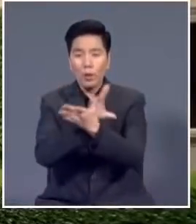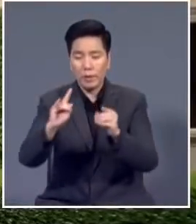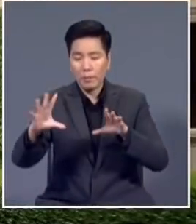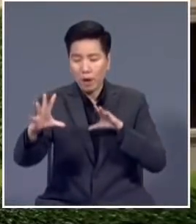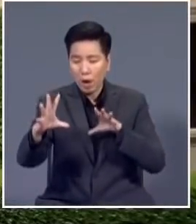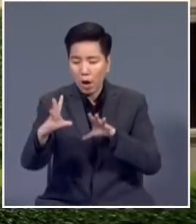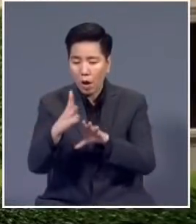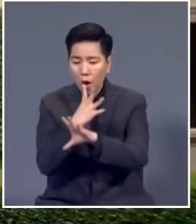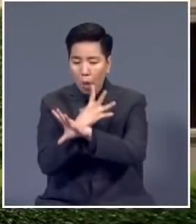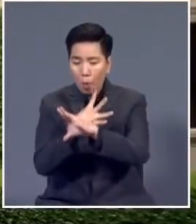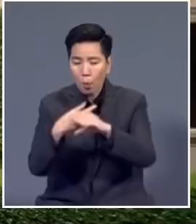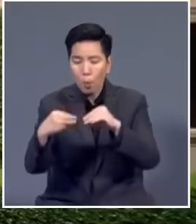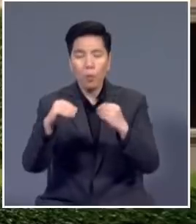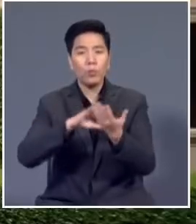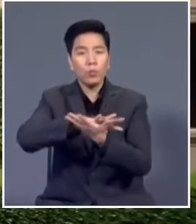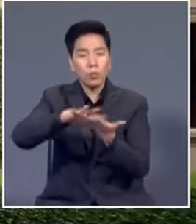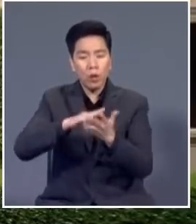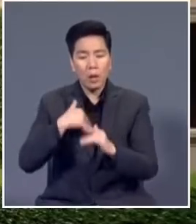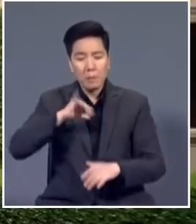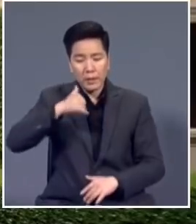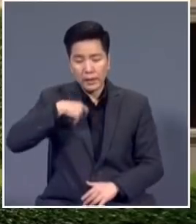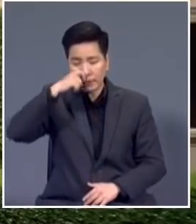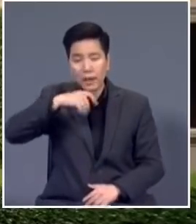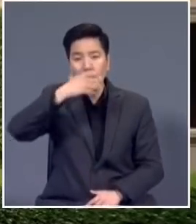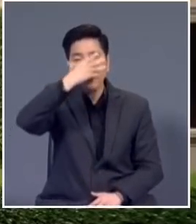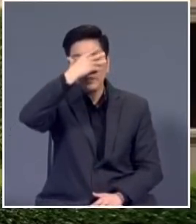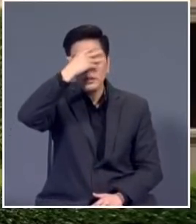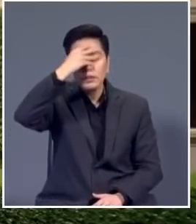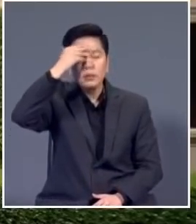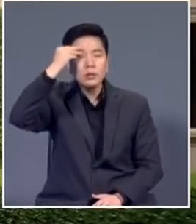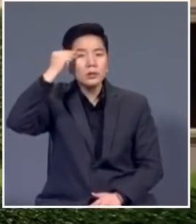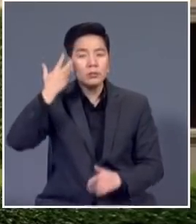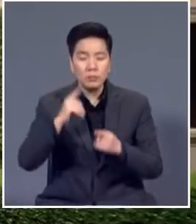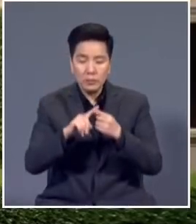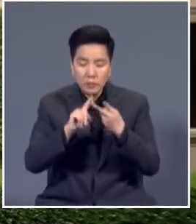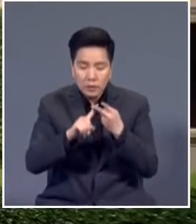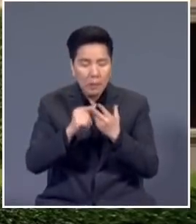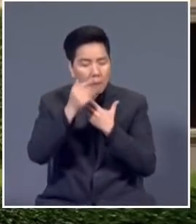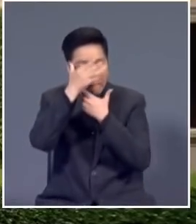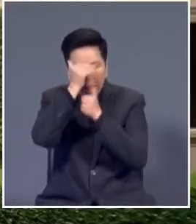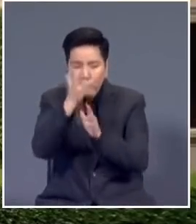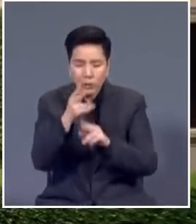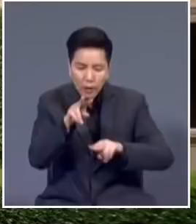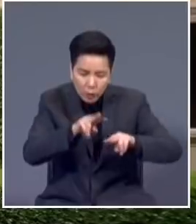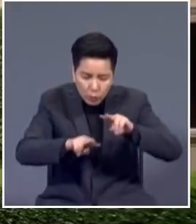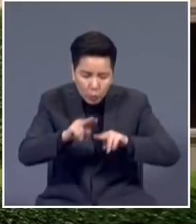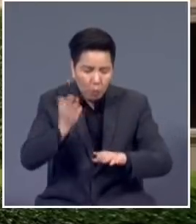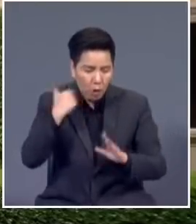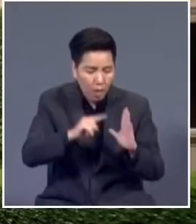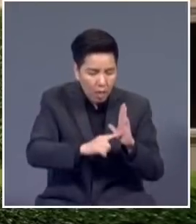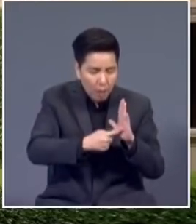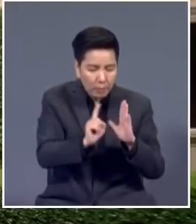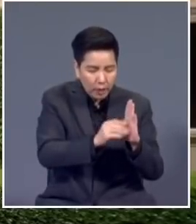าติอาจจะหลงลืมกำพืชรากเหง้าของตนเองเพราะอาจจะไม่สนใจใส่ใจศึกษาให้ครบถ้วนถึงที่มาที่ไป